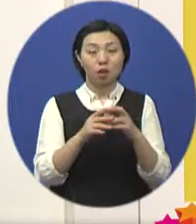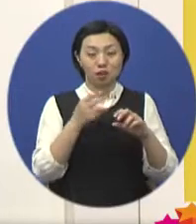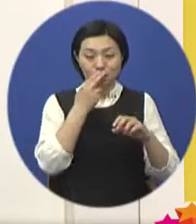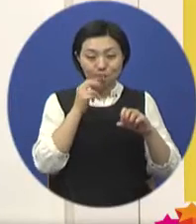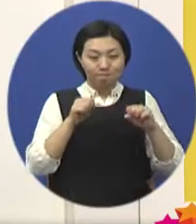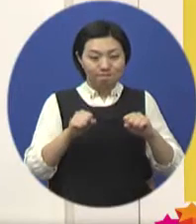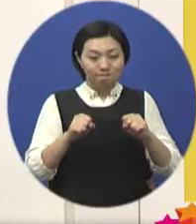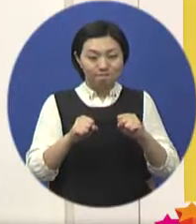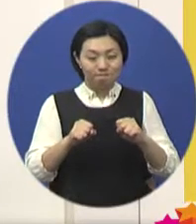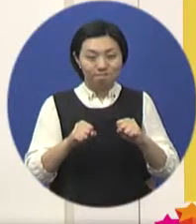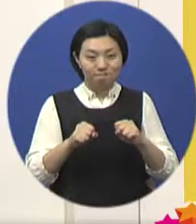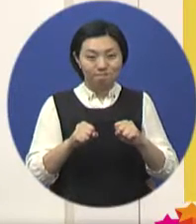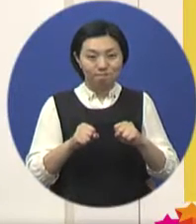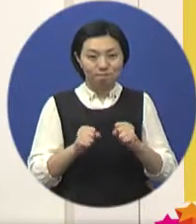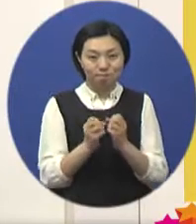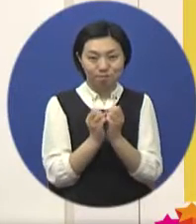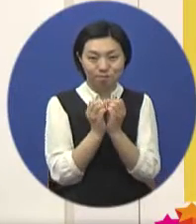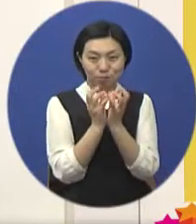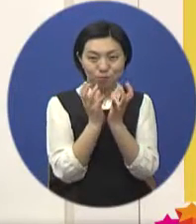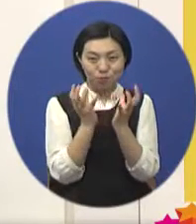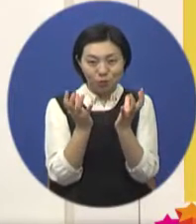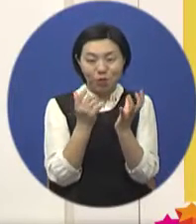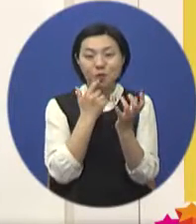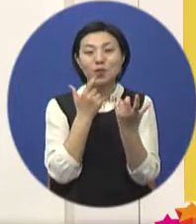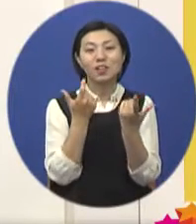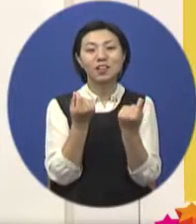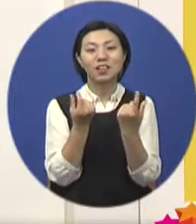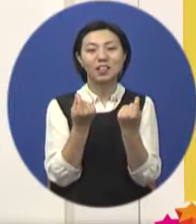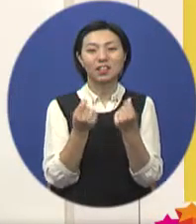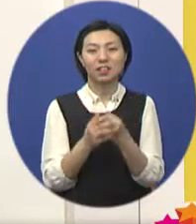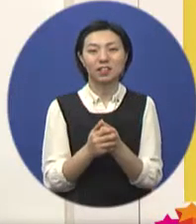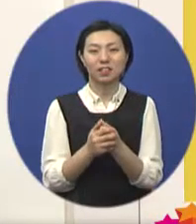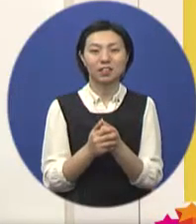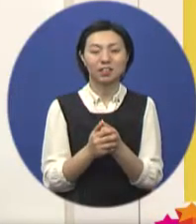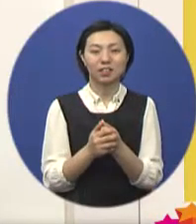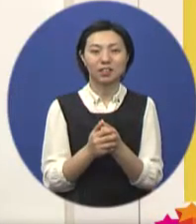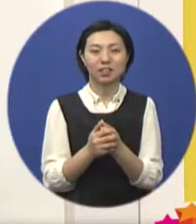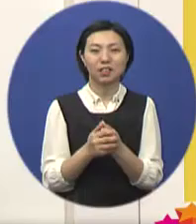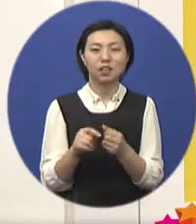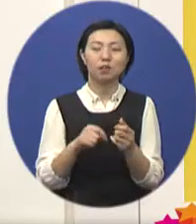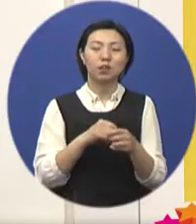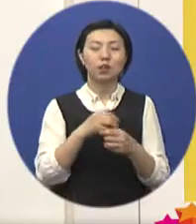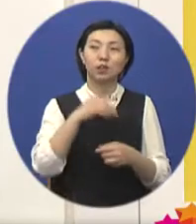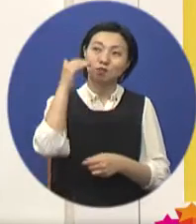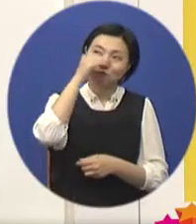생소해지는 이런 계절 아닙니까? 좋지요. 네. 사방 뭐 이런 놀러 다니고 뭐